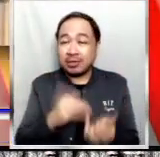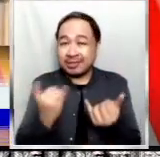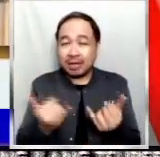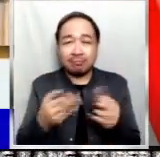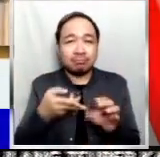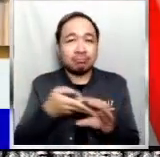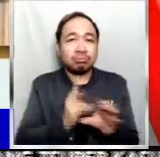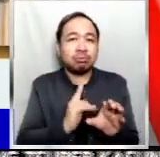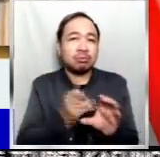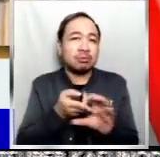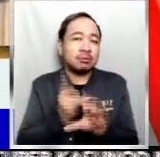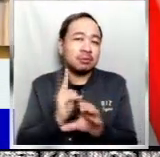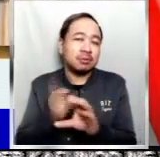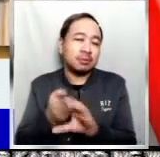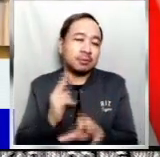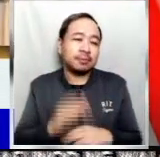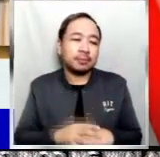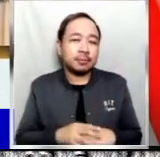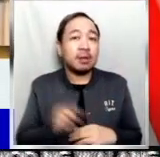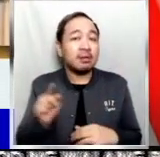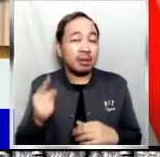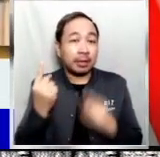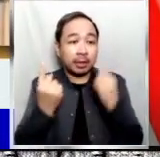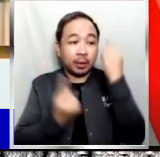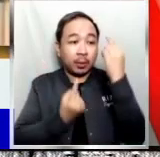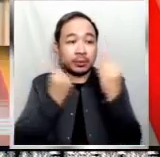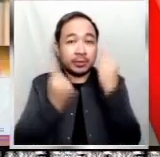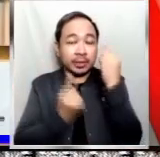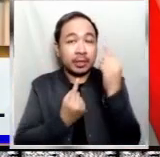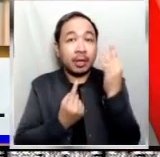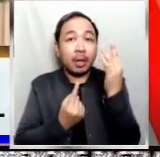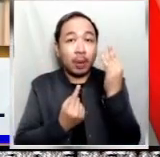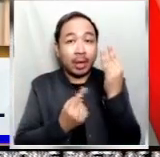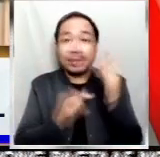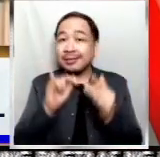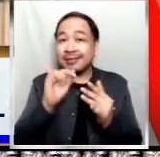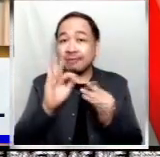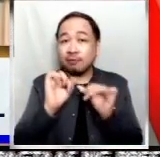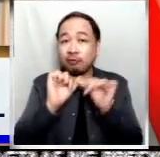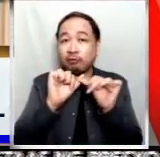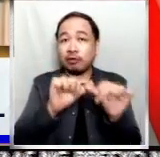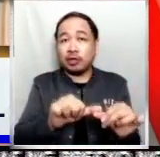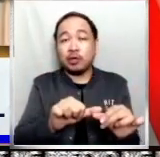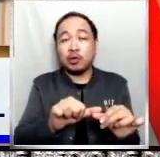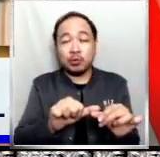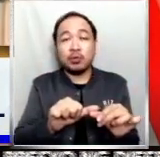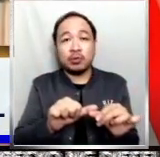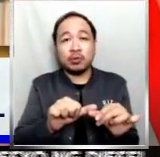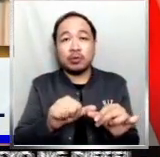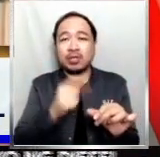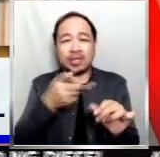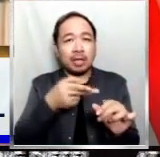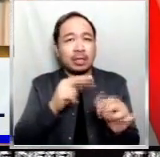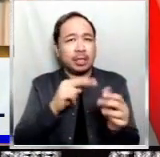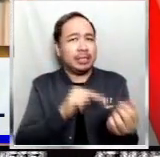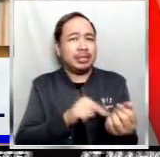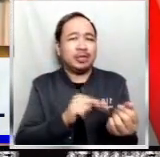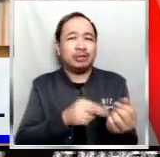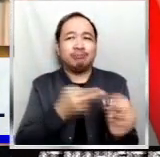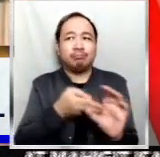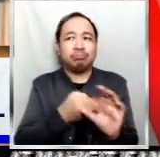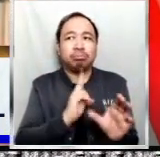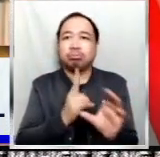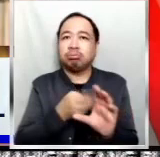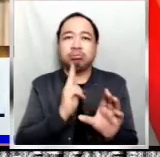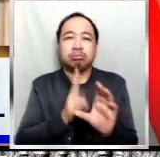ang nakakatakot, no? Parang ang prediction namin, pag tuloy-tuloy na nag-resign itong ating mga nurses,